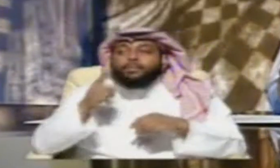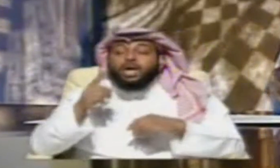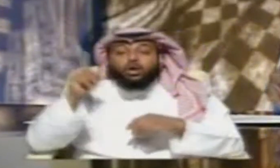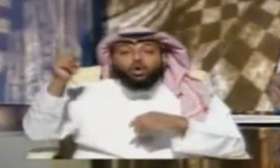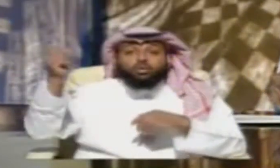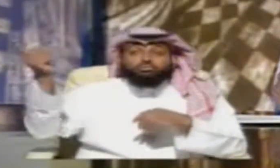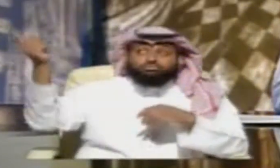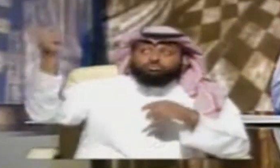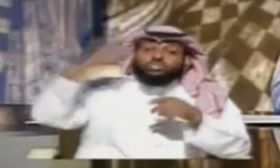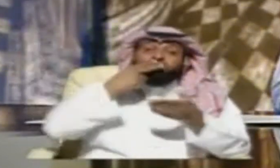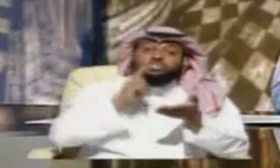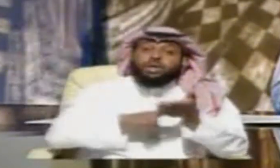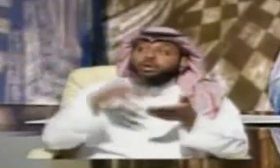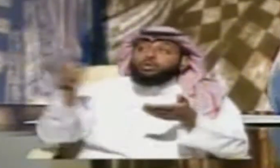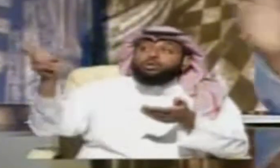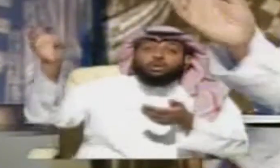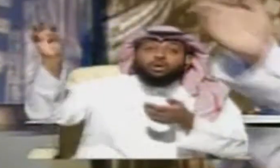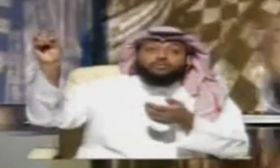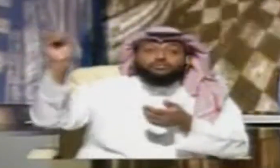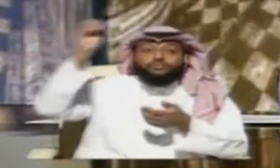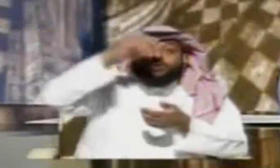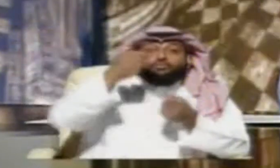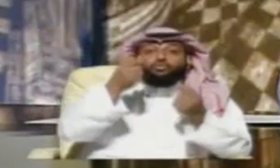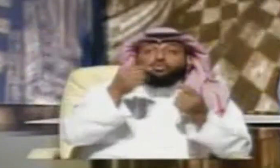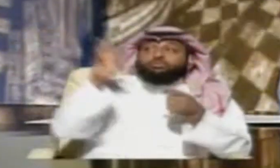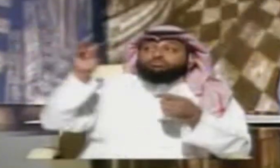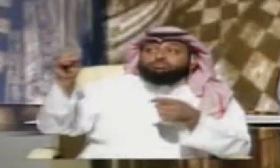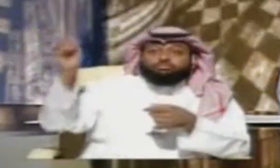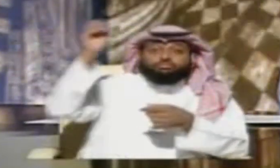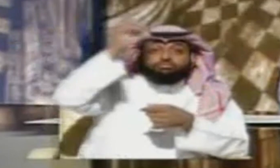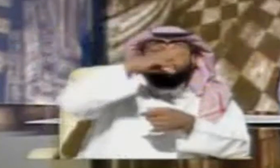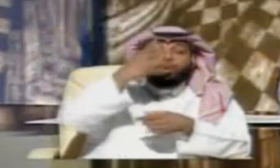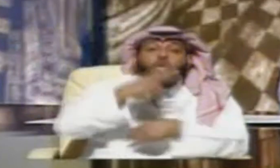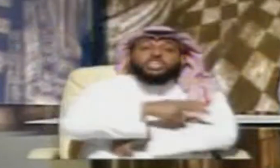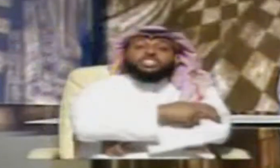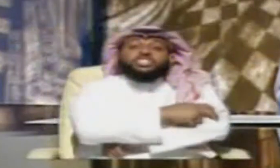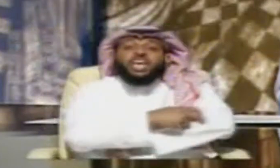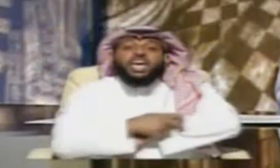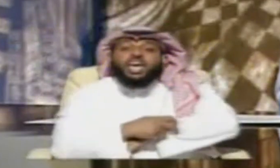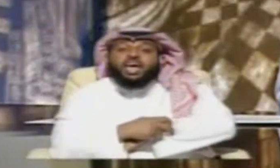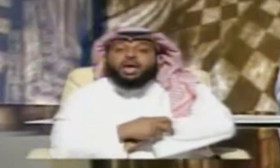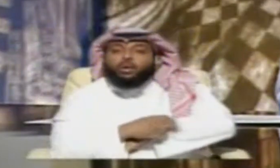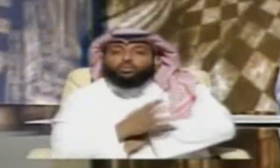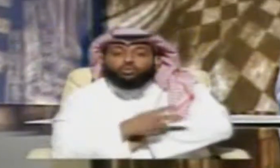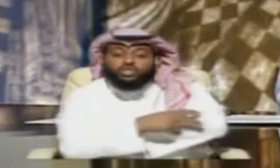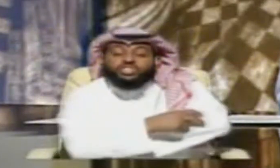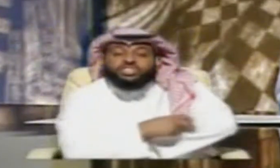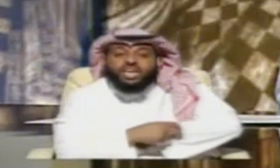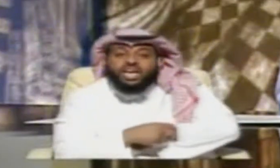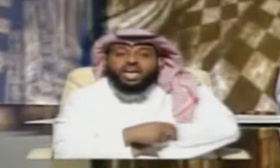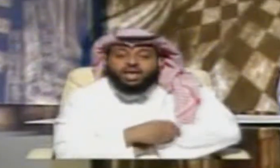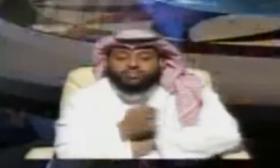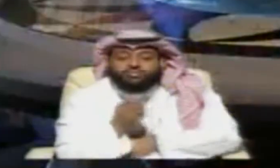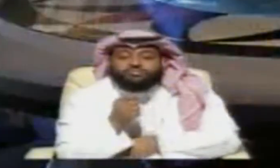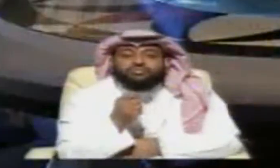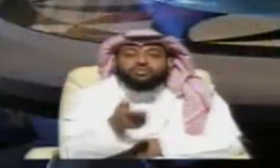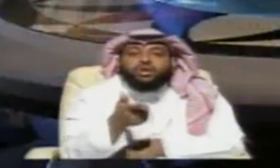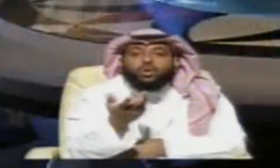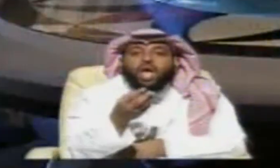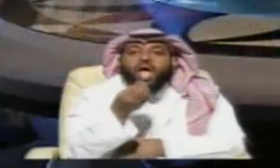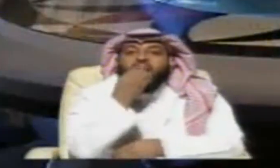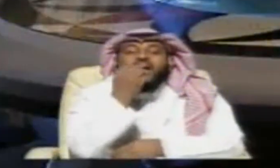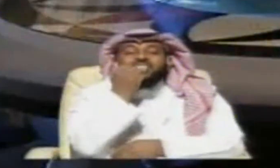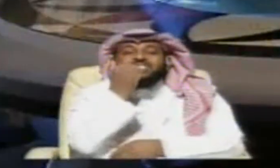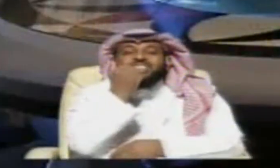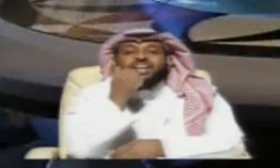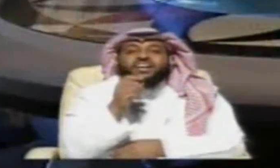فأرسلوا أولئك الإخوة زكاة الفطر أو هذه الأموال لشراء زكاة الفطر من العراق. يقول